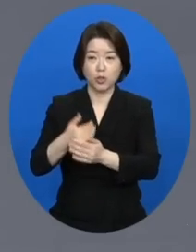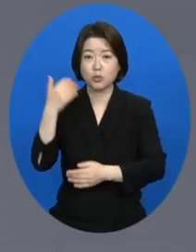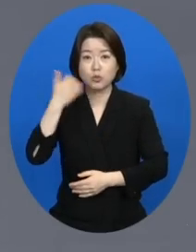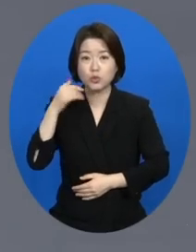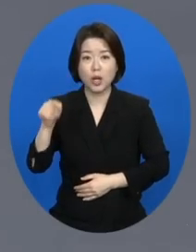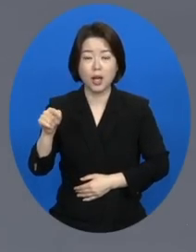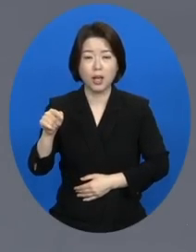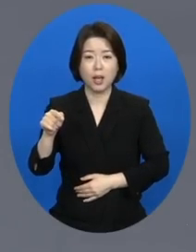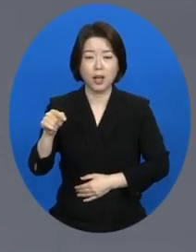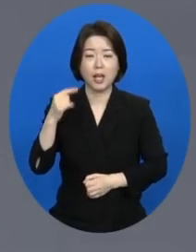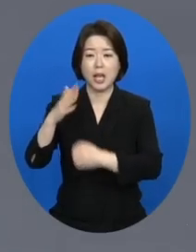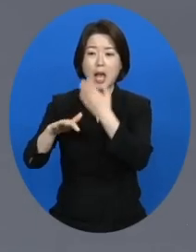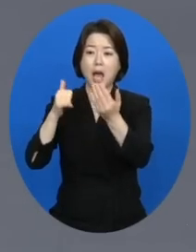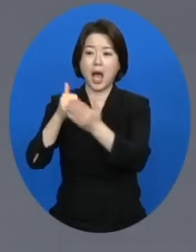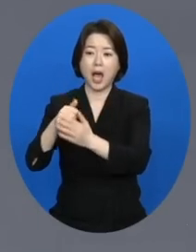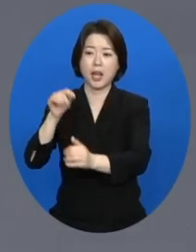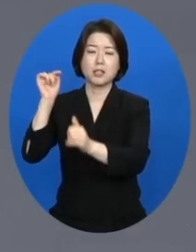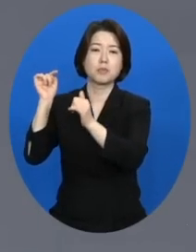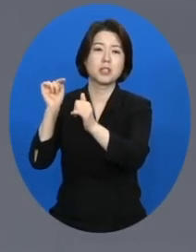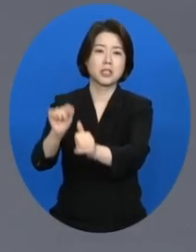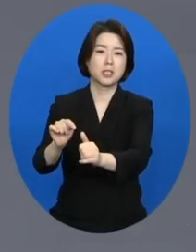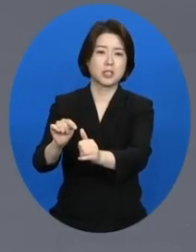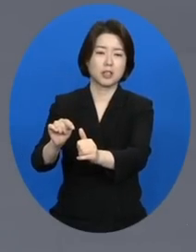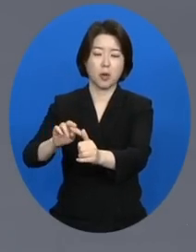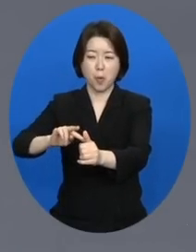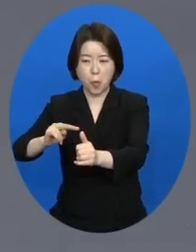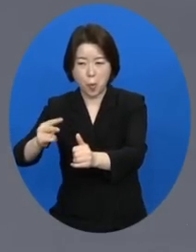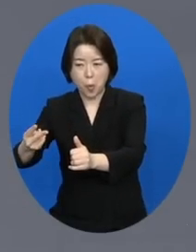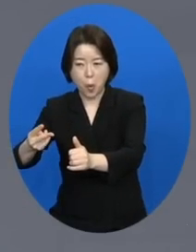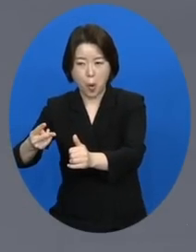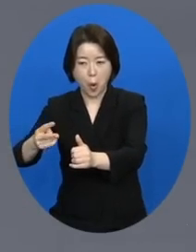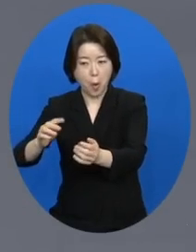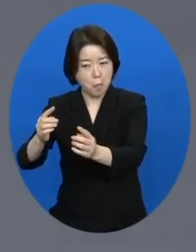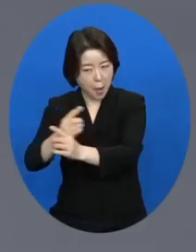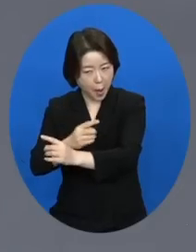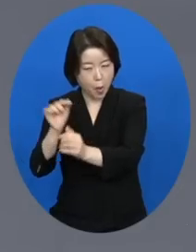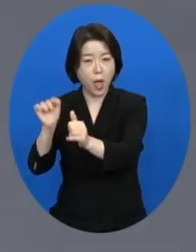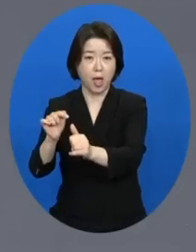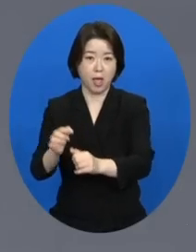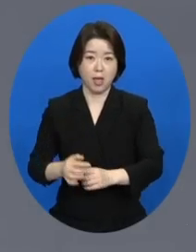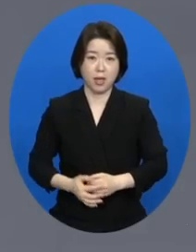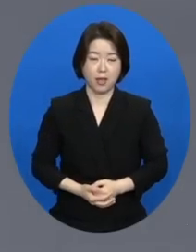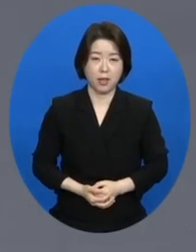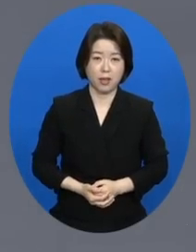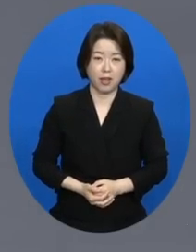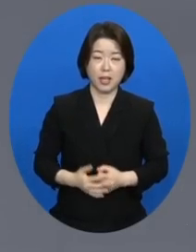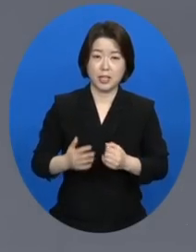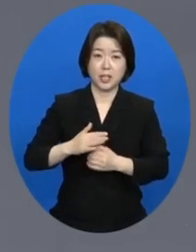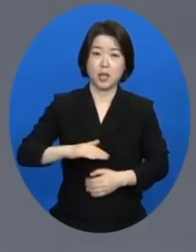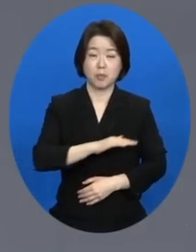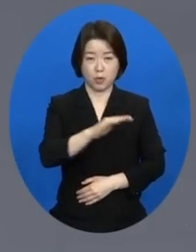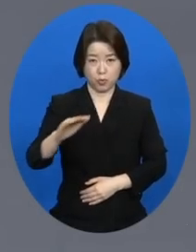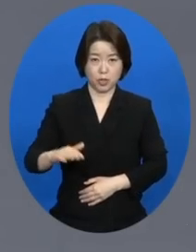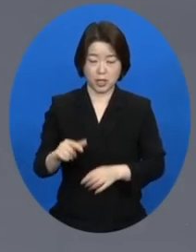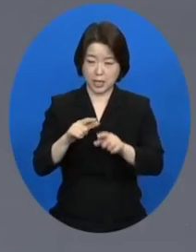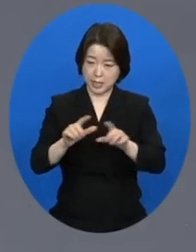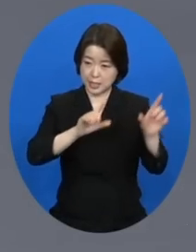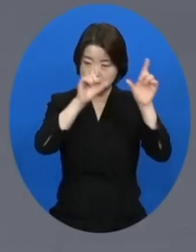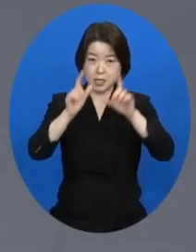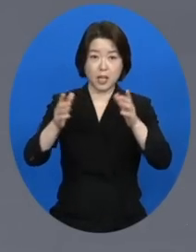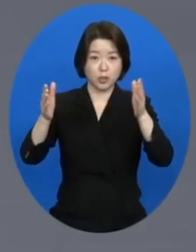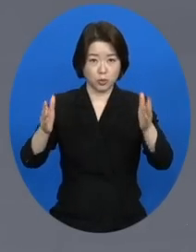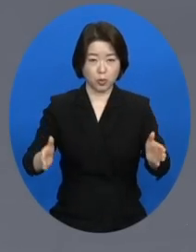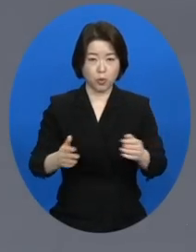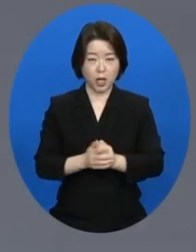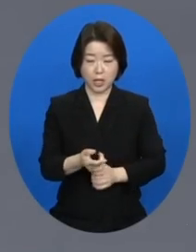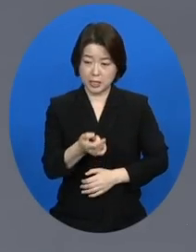거예요? 하나님이 하신 것이죠. 그러니까 여러분, 우리 일상에 이런